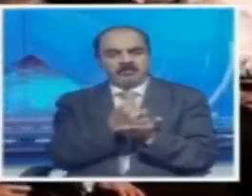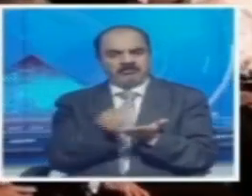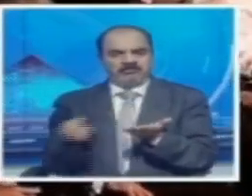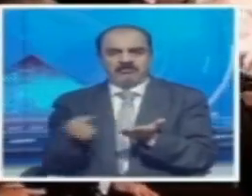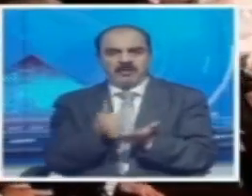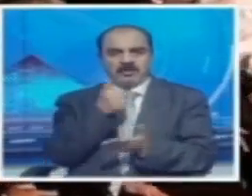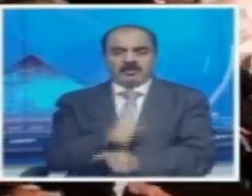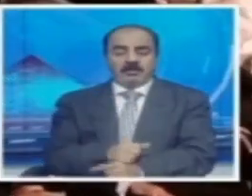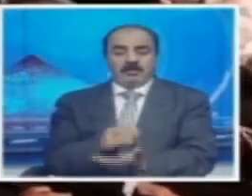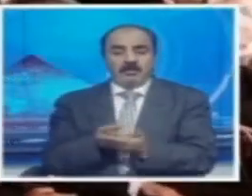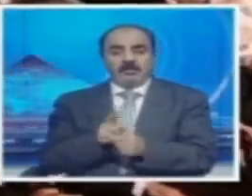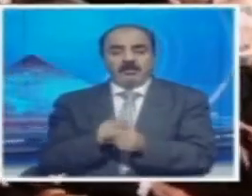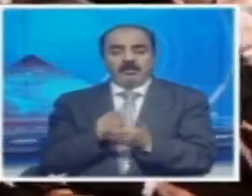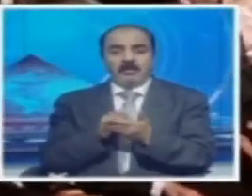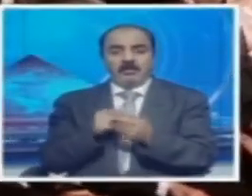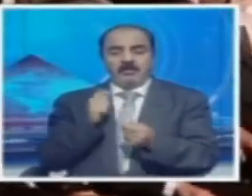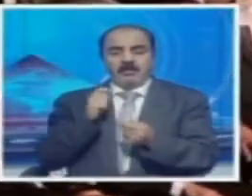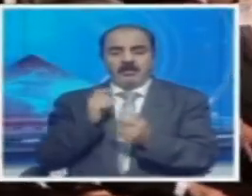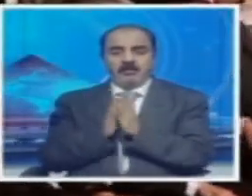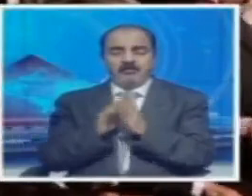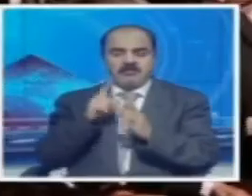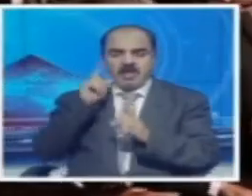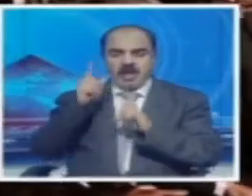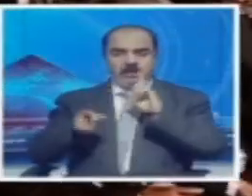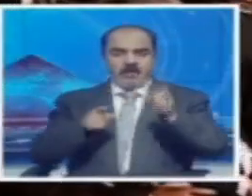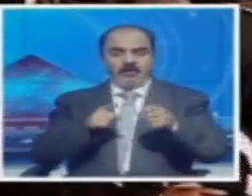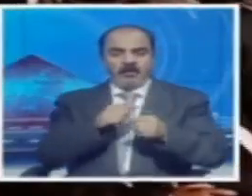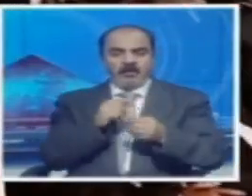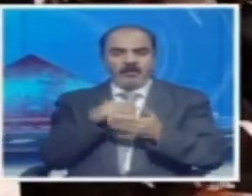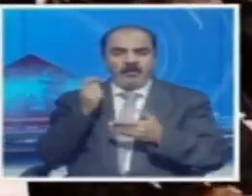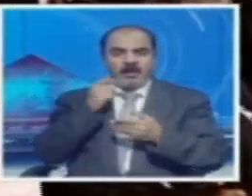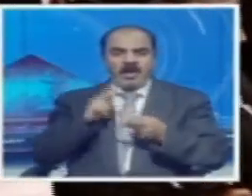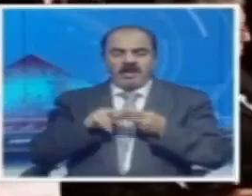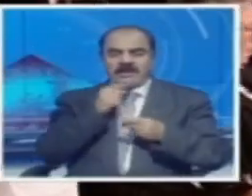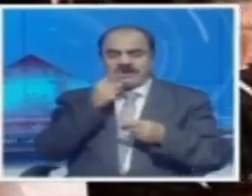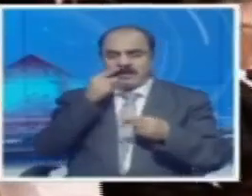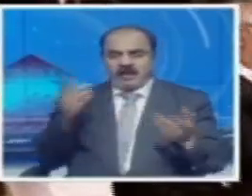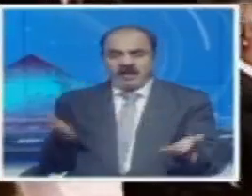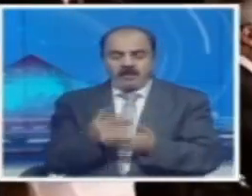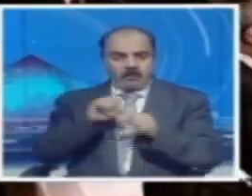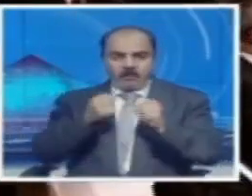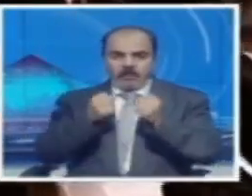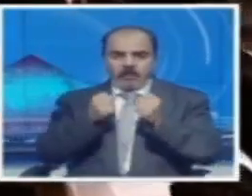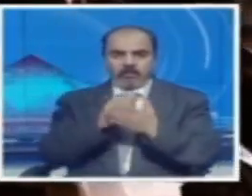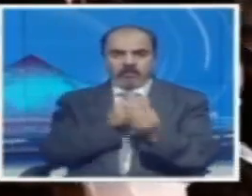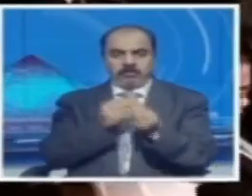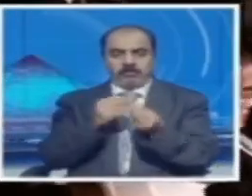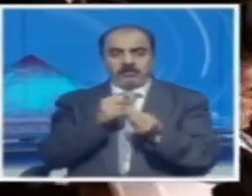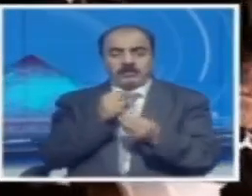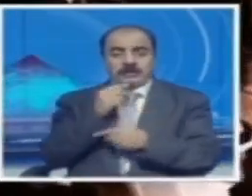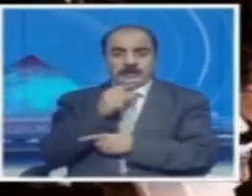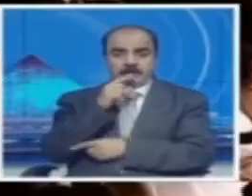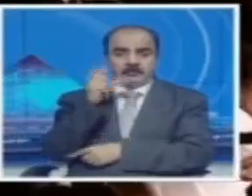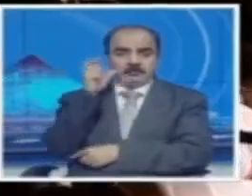المتطرفة، وكذلك استصدار مواثيق ملزمة لتجريم ازدراء الأديان والمقدسات. كما أكد وزير